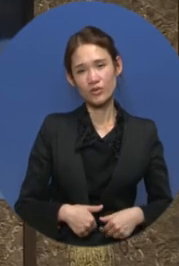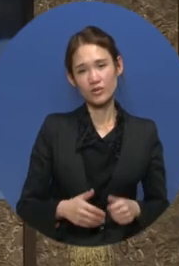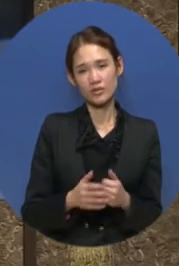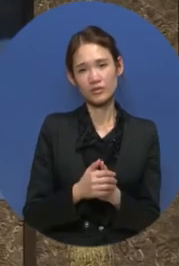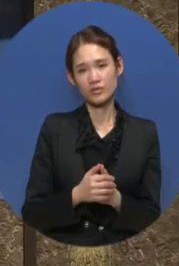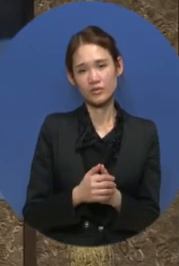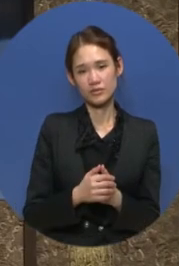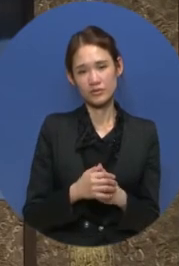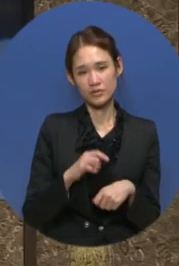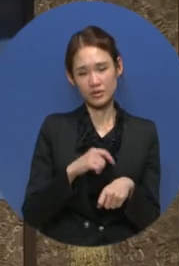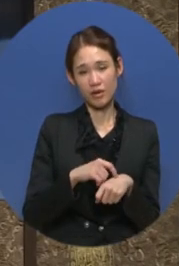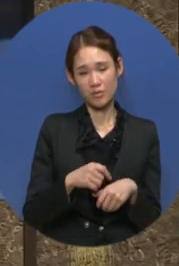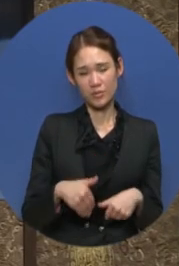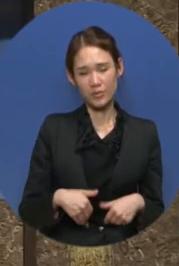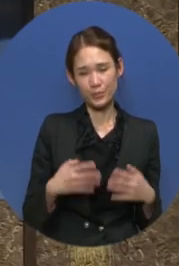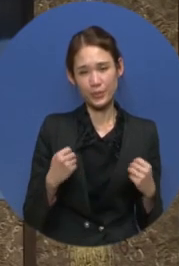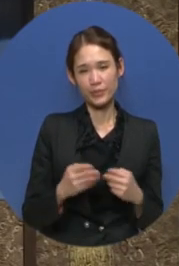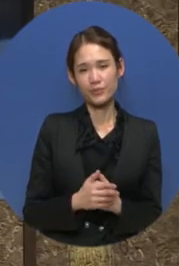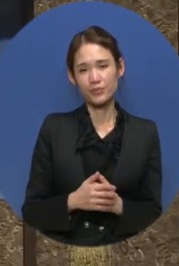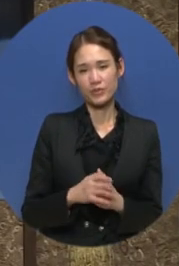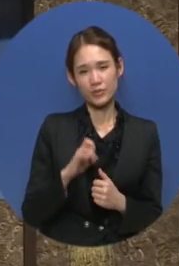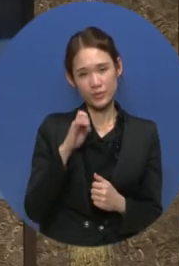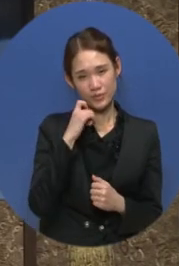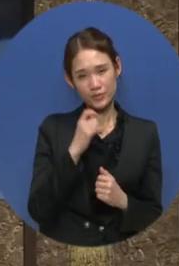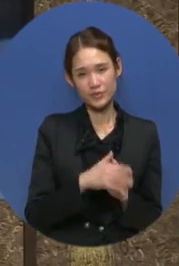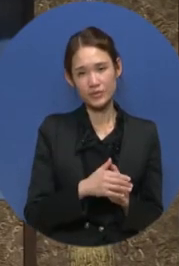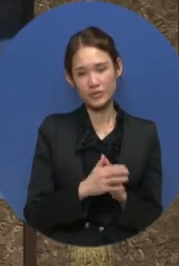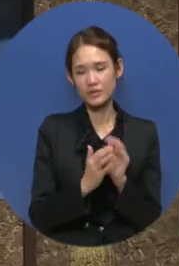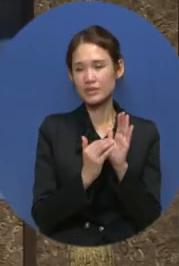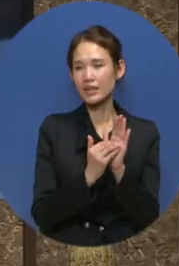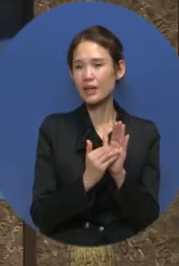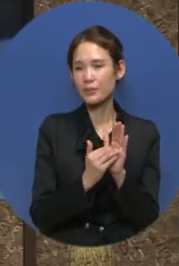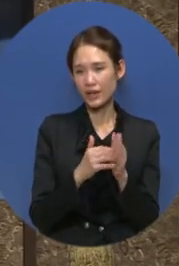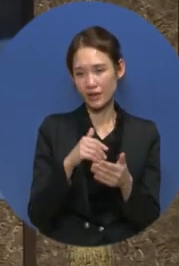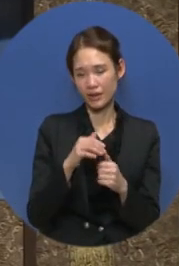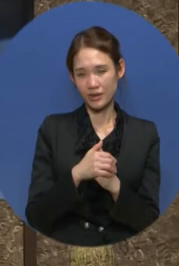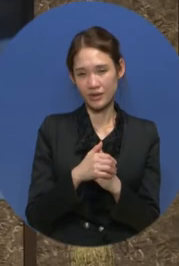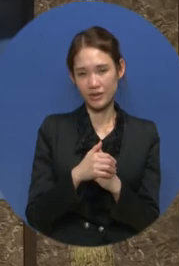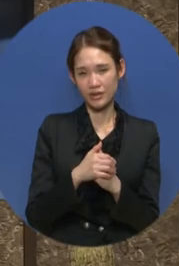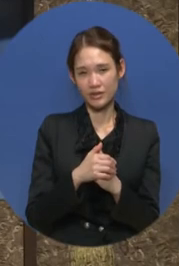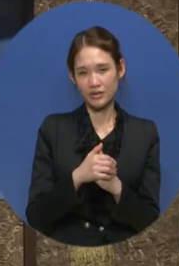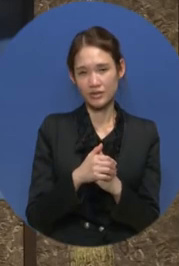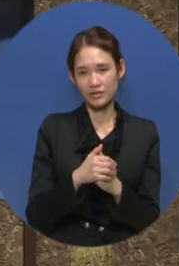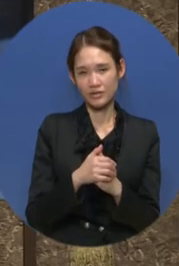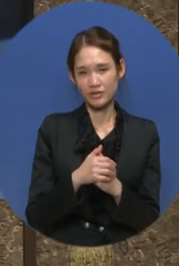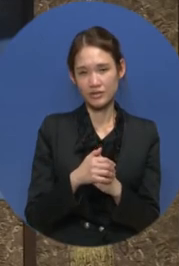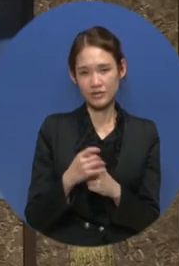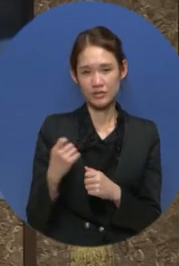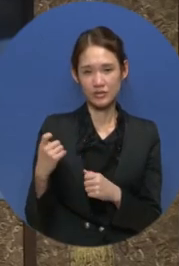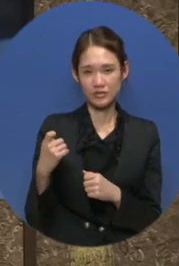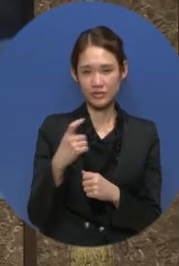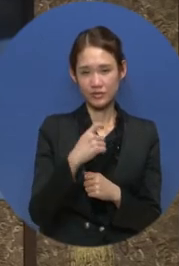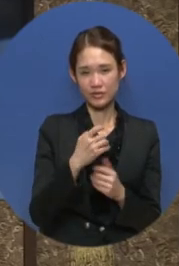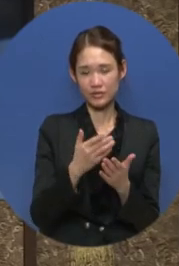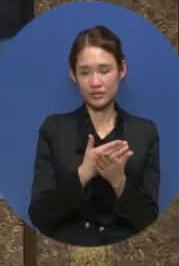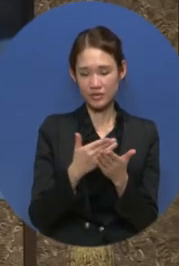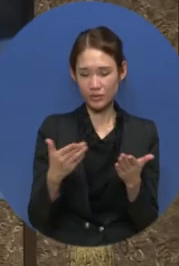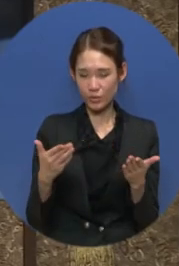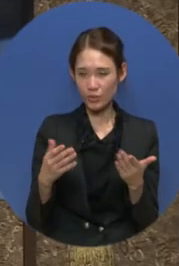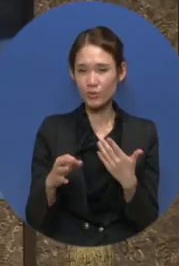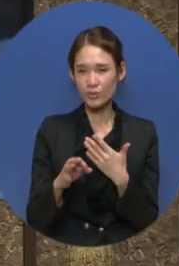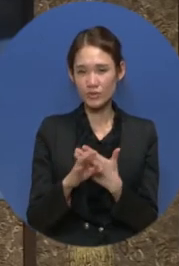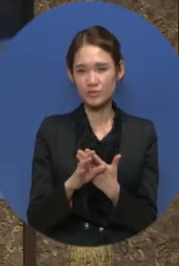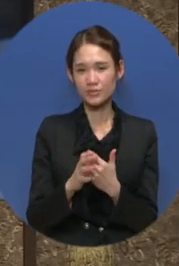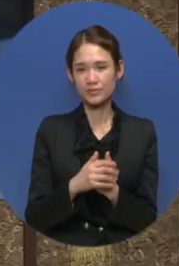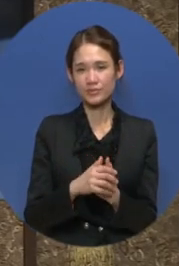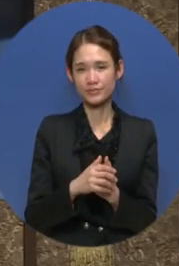걸리잖아요. 시간도 많이 걸리고 네. 어렵고 하니까 이런 예방 차원에서 저희가 항균 슈퍼레드 같은 거 저런 걸